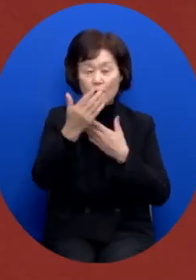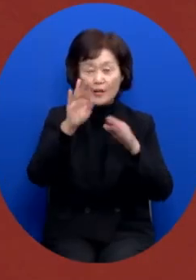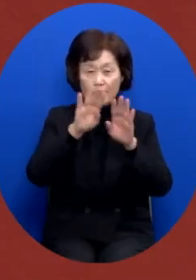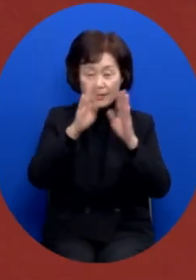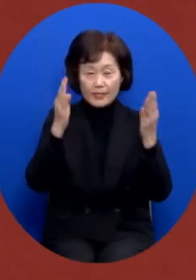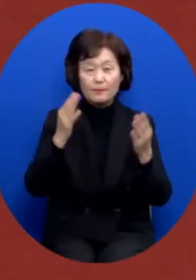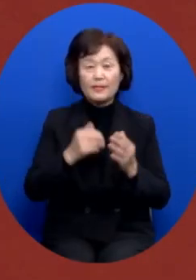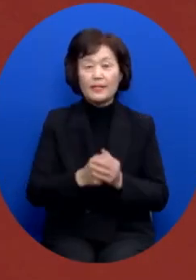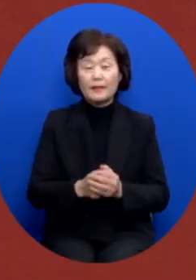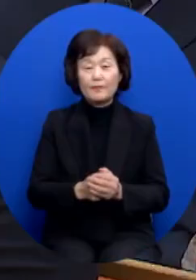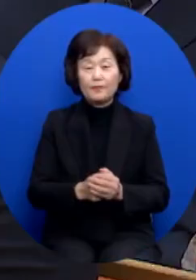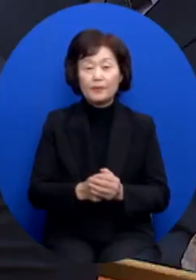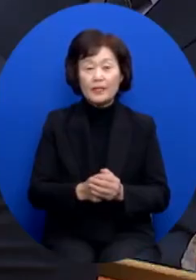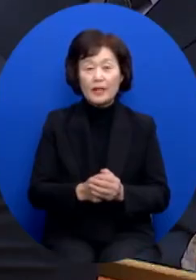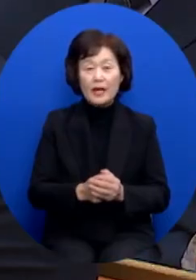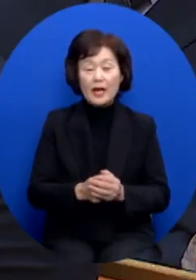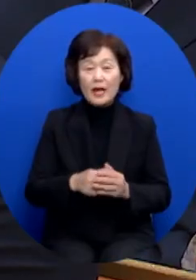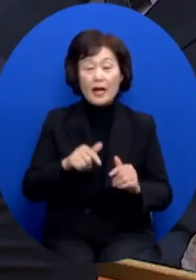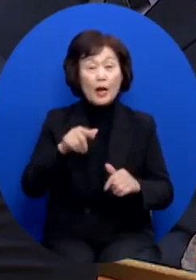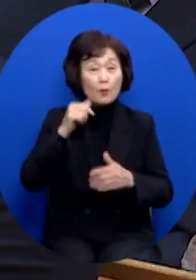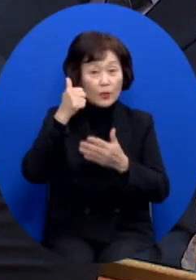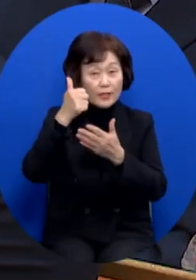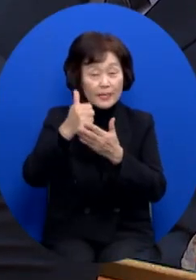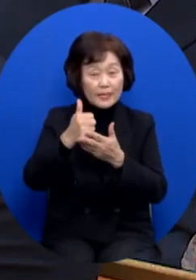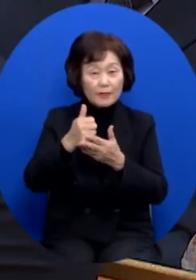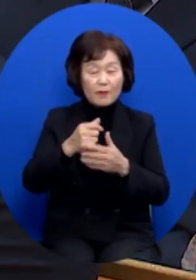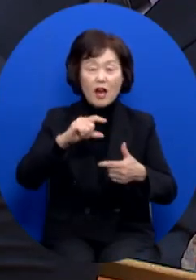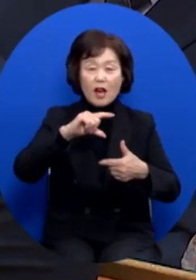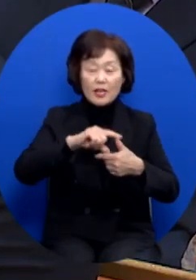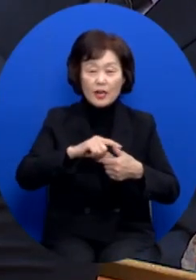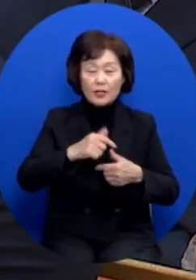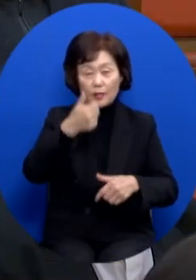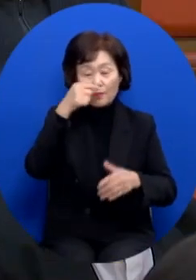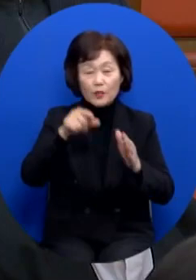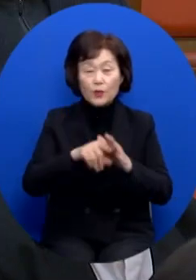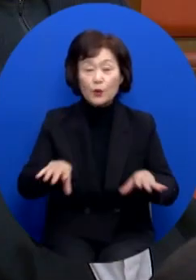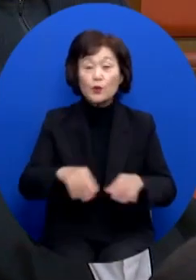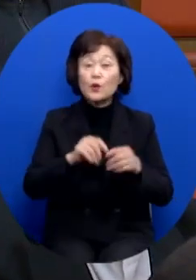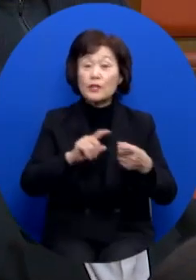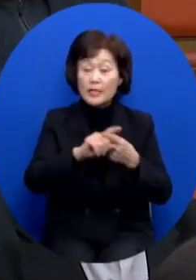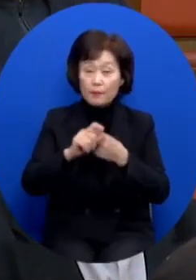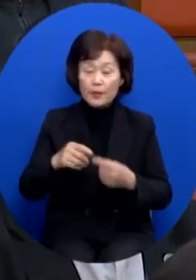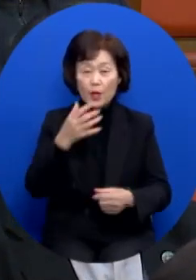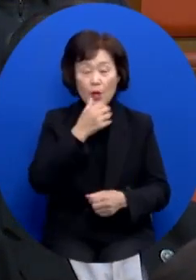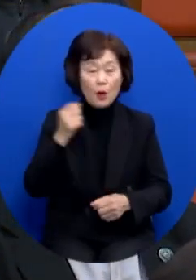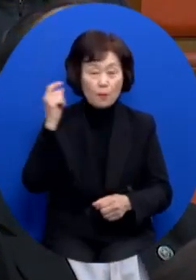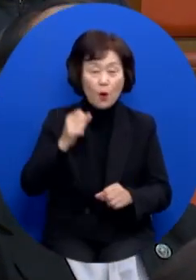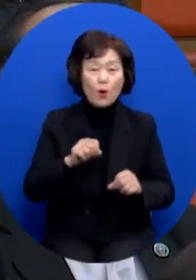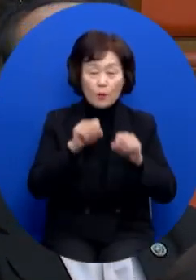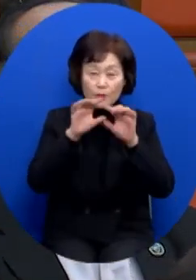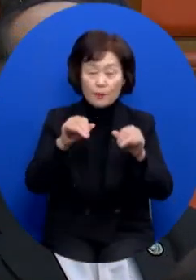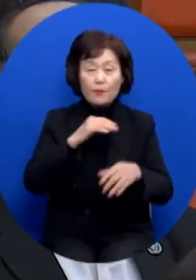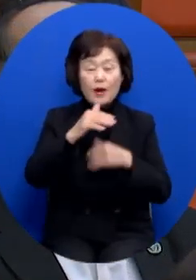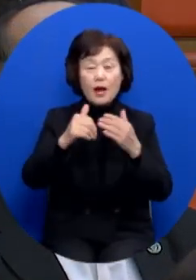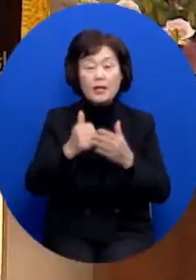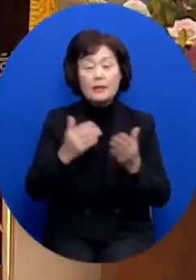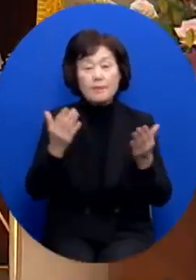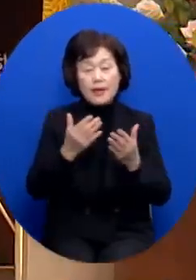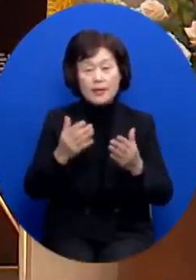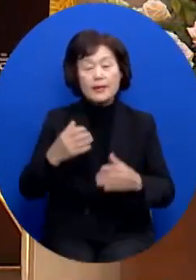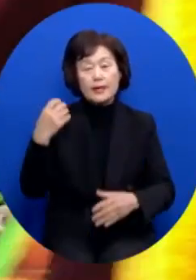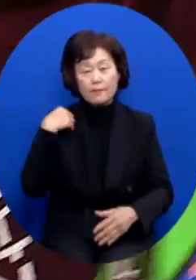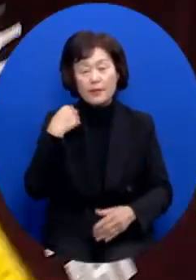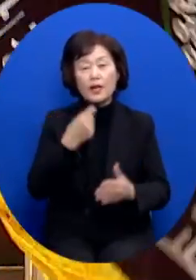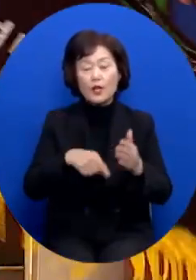예배에서 경남기총 대표회장 강대열 목사는 경남기독교 총연합회는 복음 전파와 하나님의 사명을 감당하기 위해